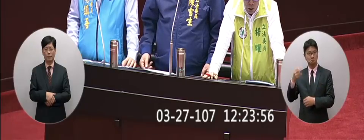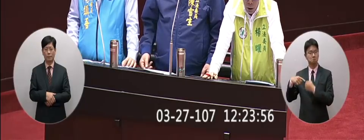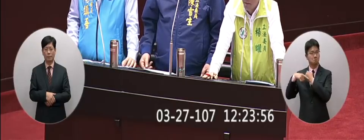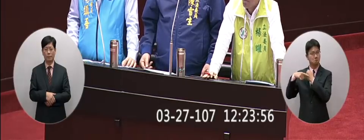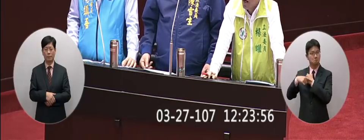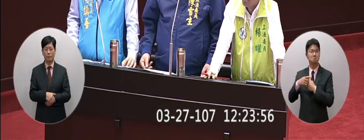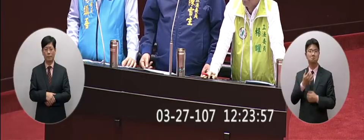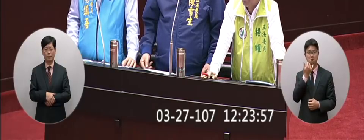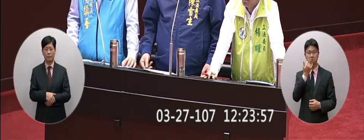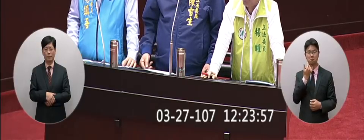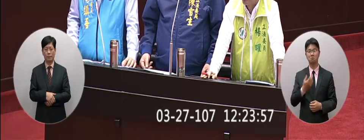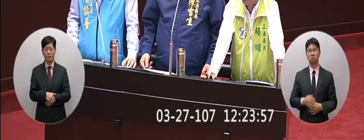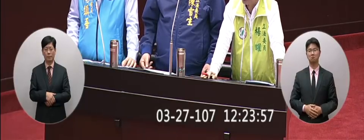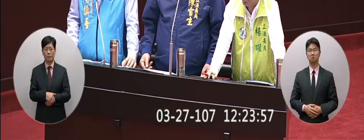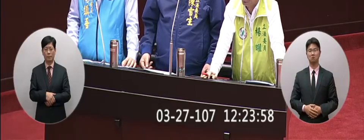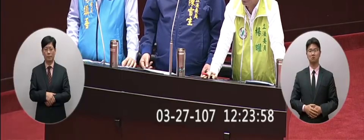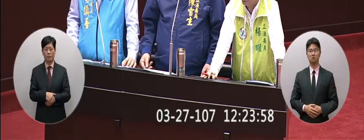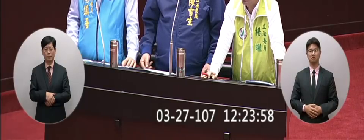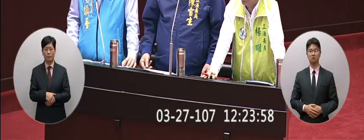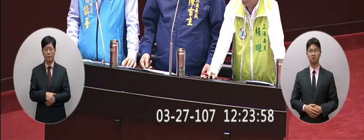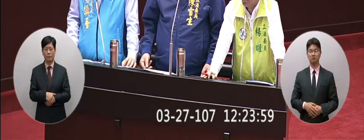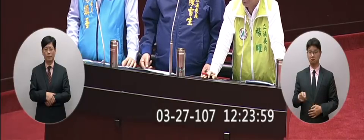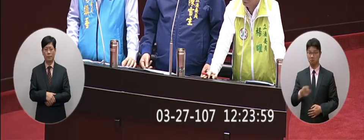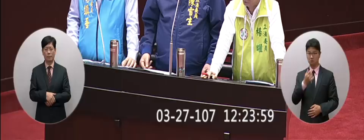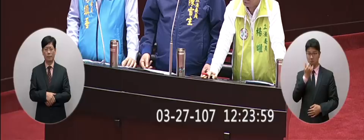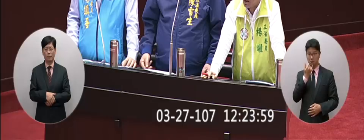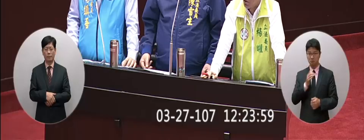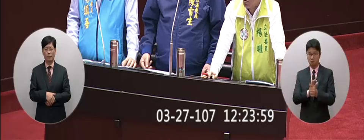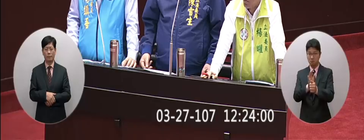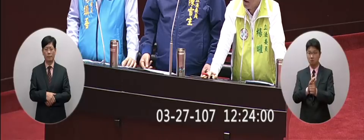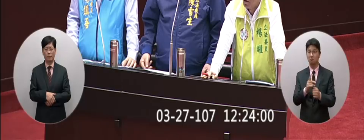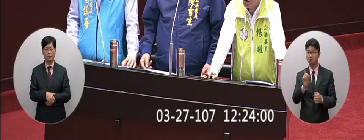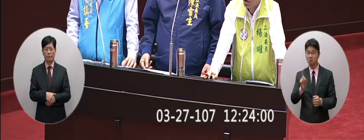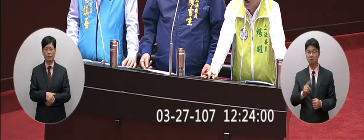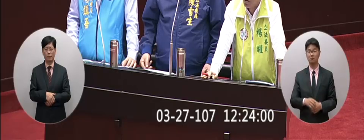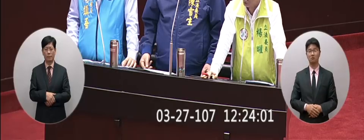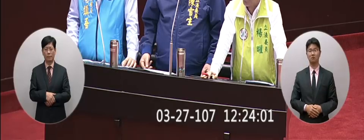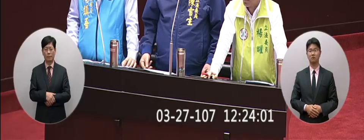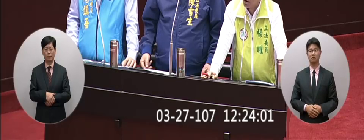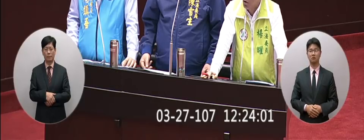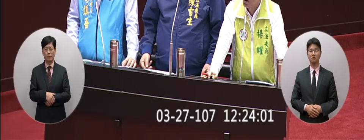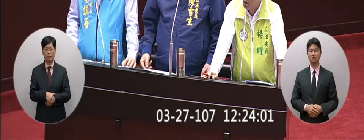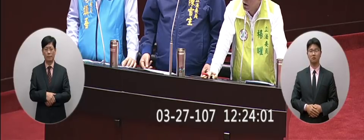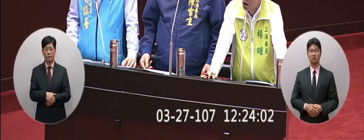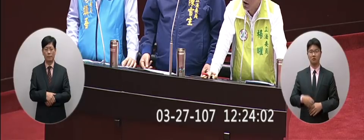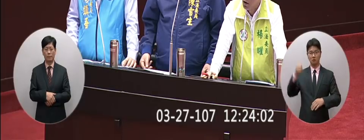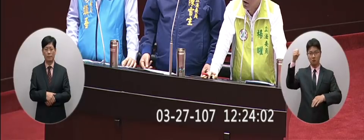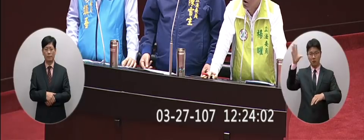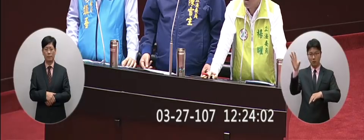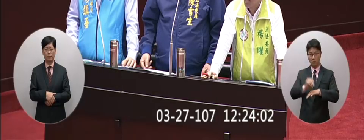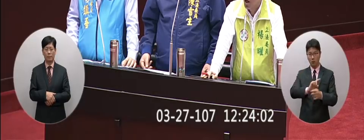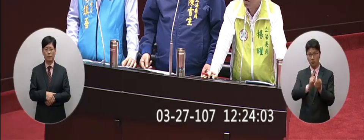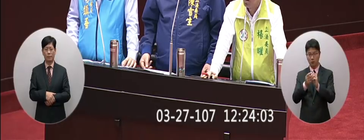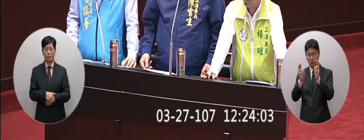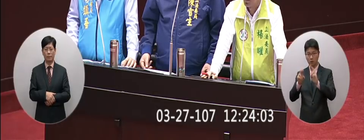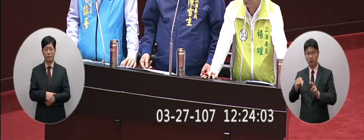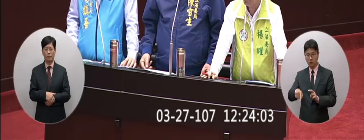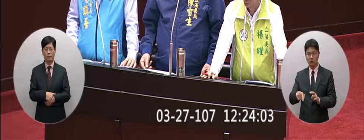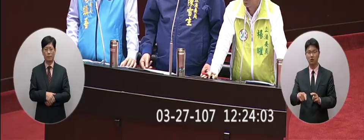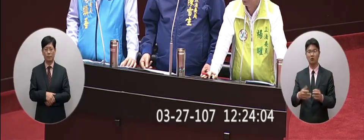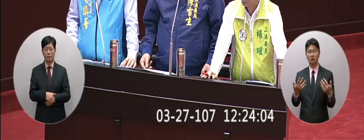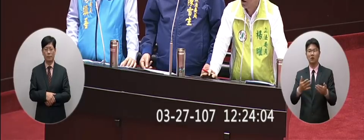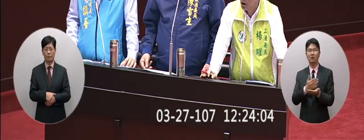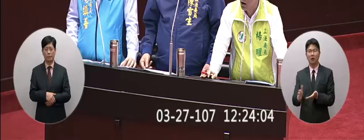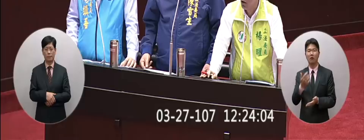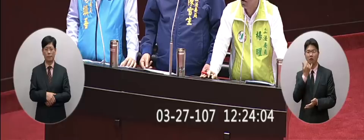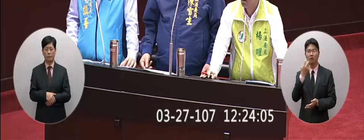嗯、然后一方面可以解决我们太阳能光板用地的问题，另外一方面也可